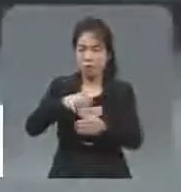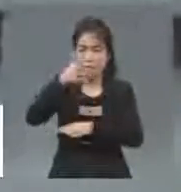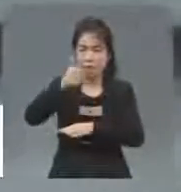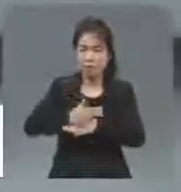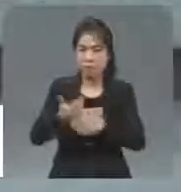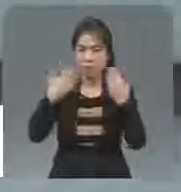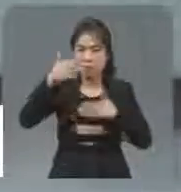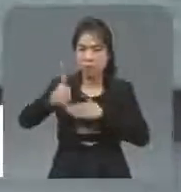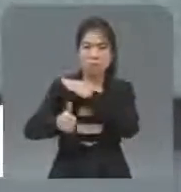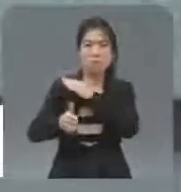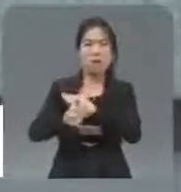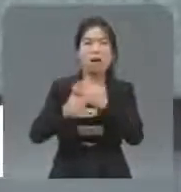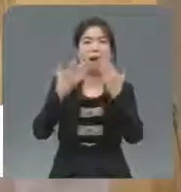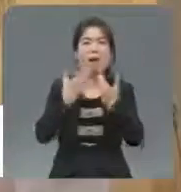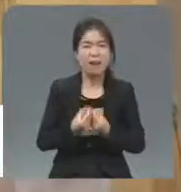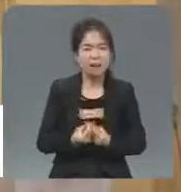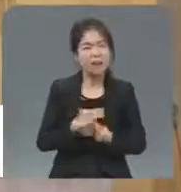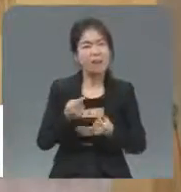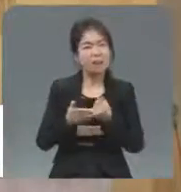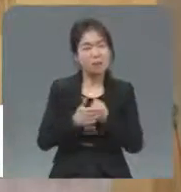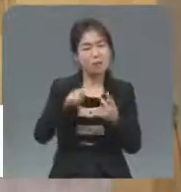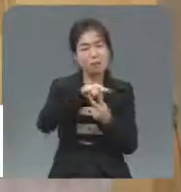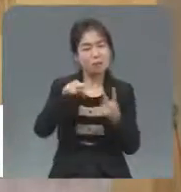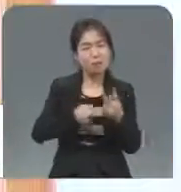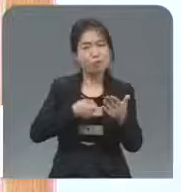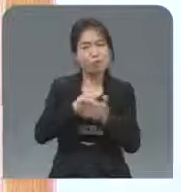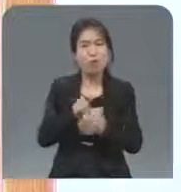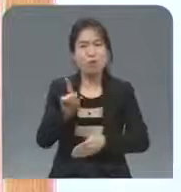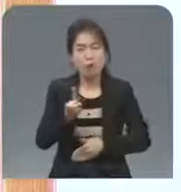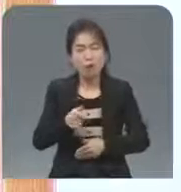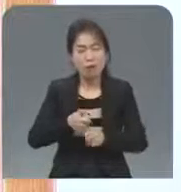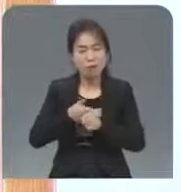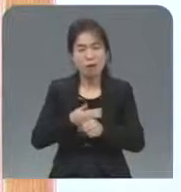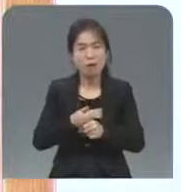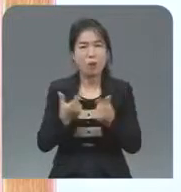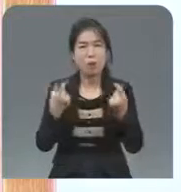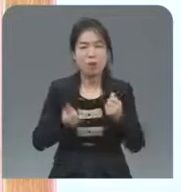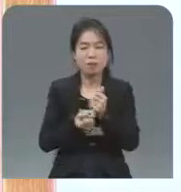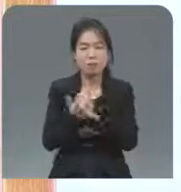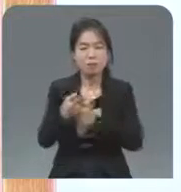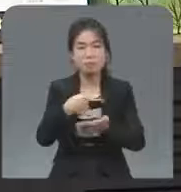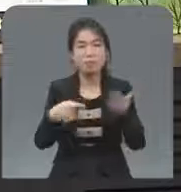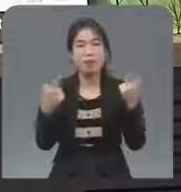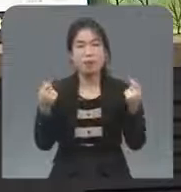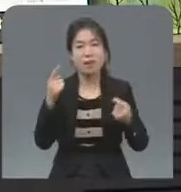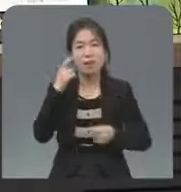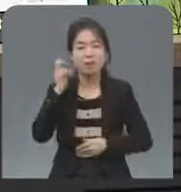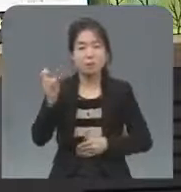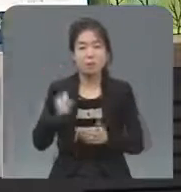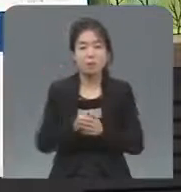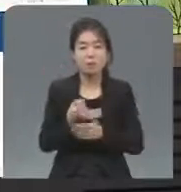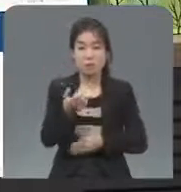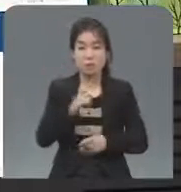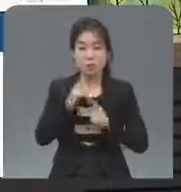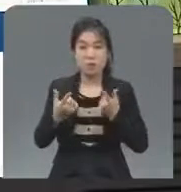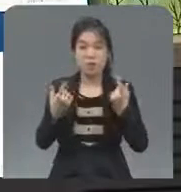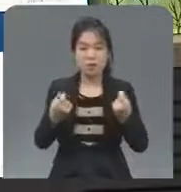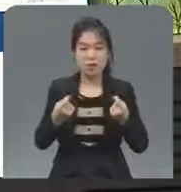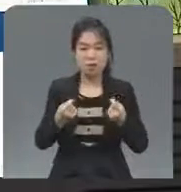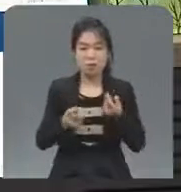총장을 해임한 선례로 남게 되는 등 어떤 결정이 나더라도 큰 파장이 예상됩니다. 아까 말한 대로 그런